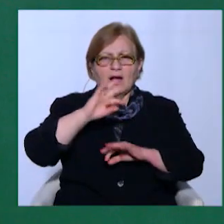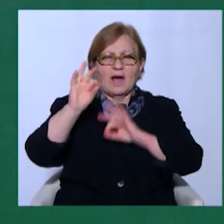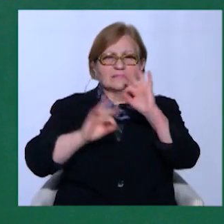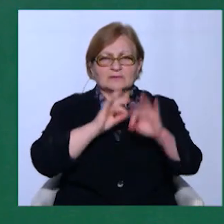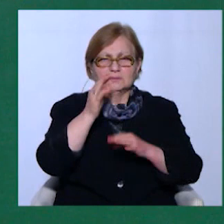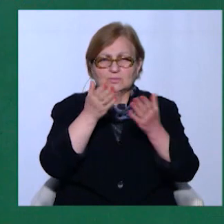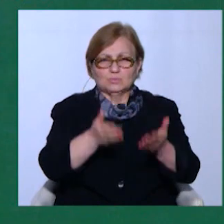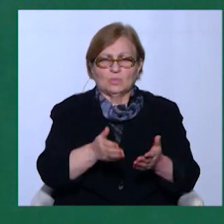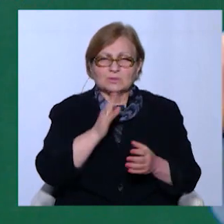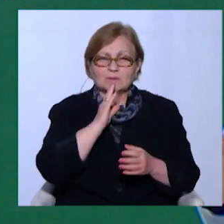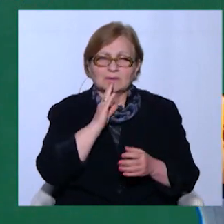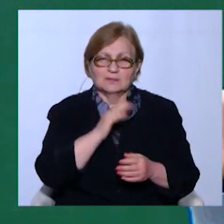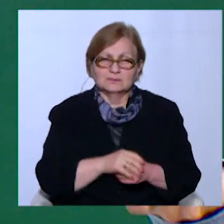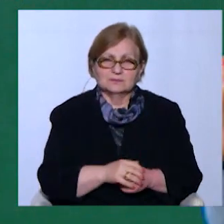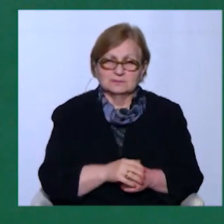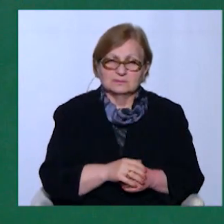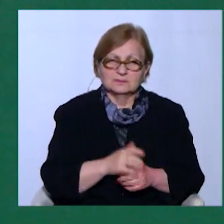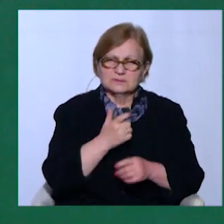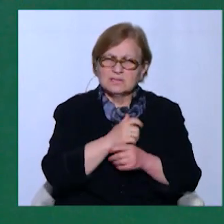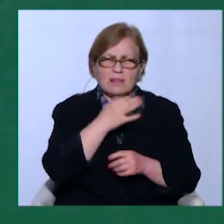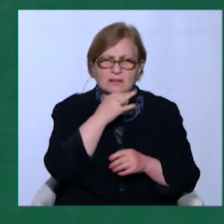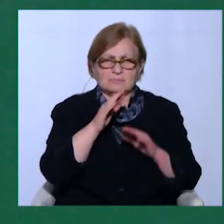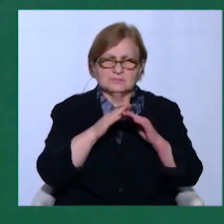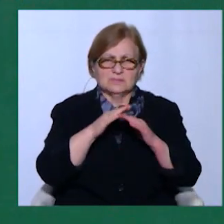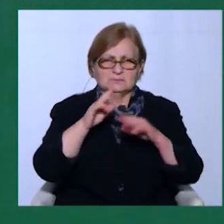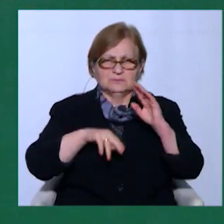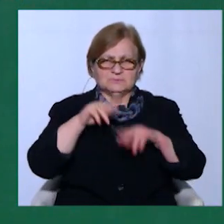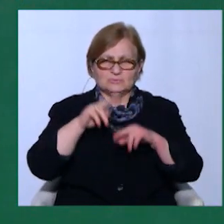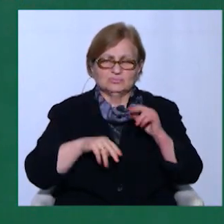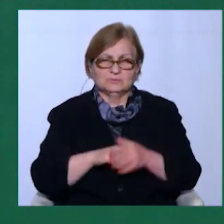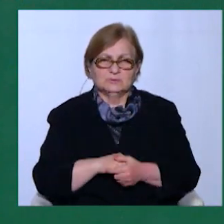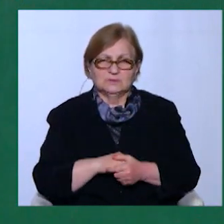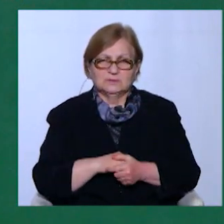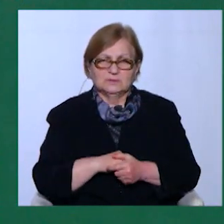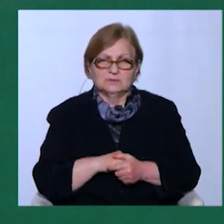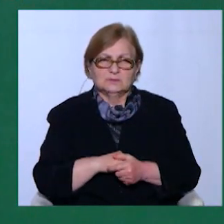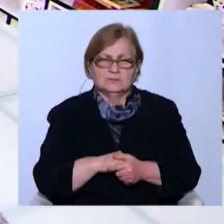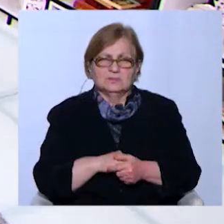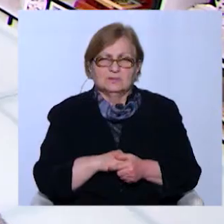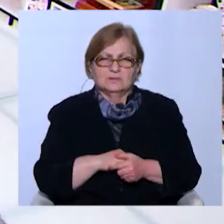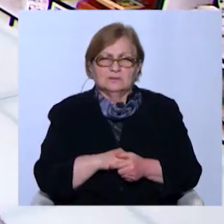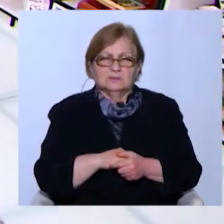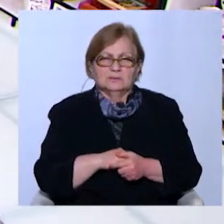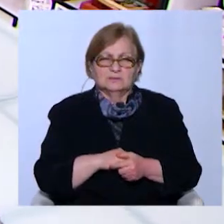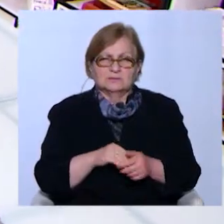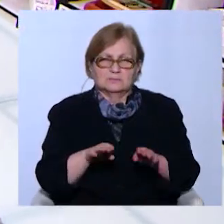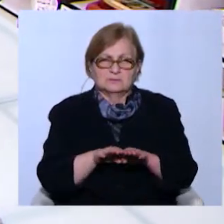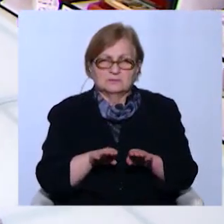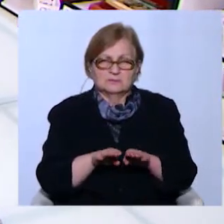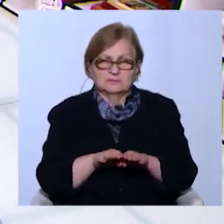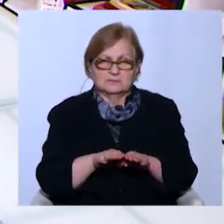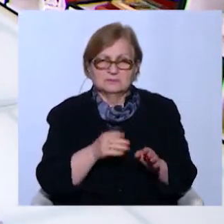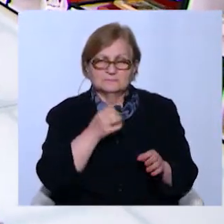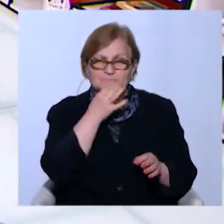არქიტექტორი გვეყოლება და ძალიან ლამაზ ნაგებობებს ააშენებთ. კარგით, გადავიდეთ მსგავსებაზე. სანამ გადავალთ